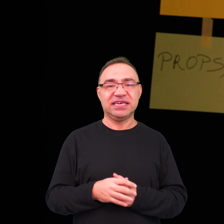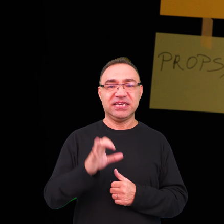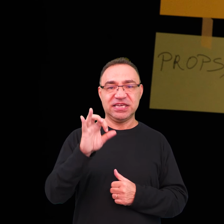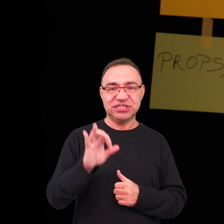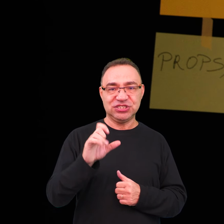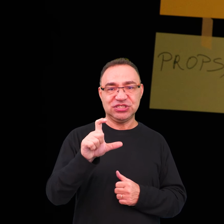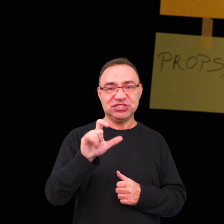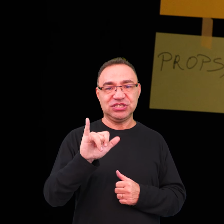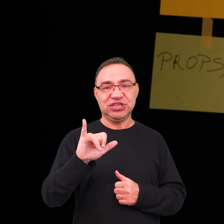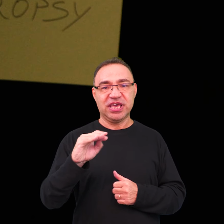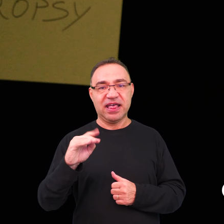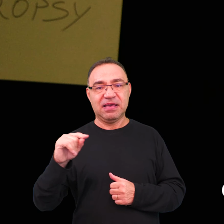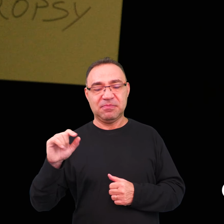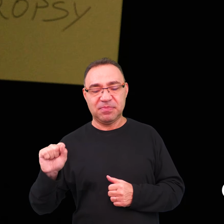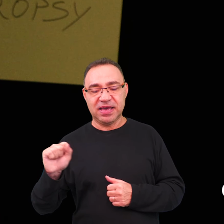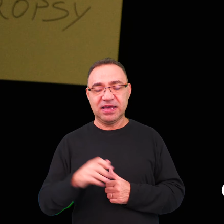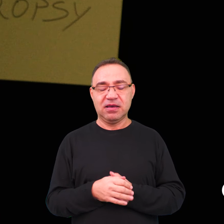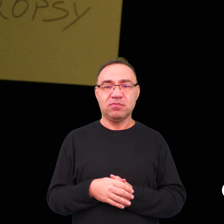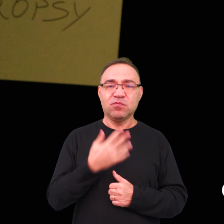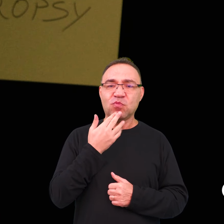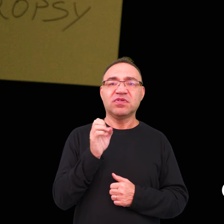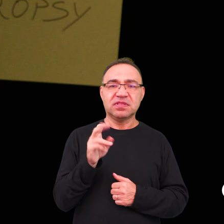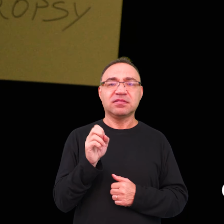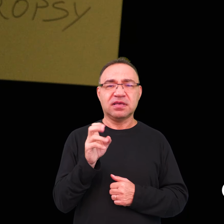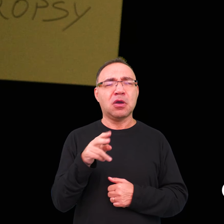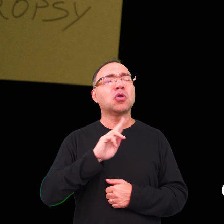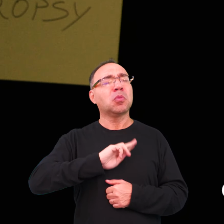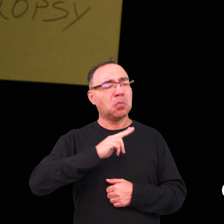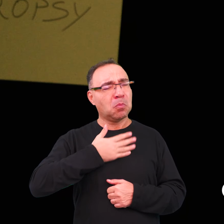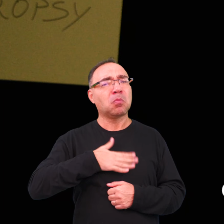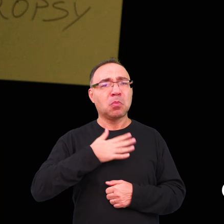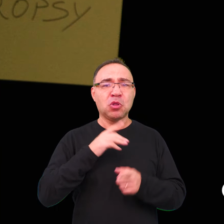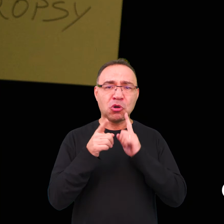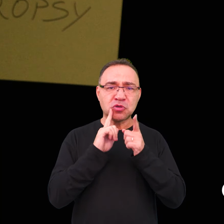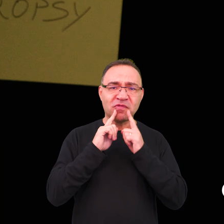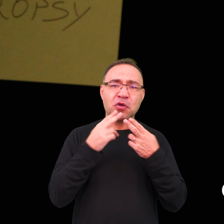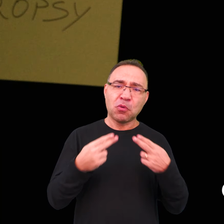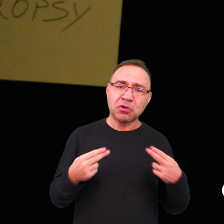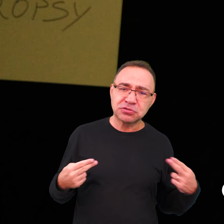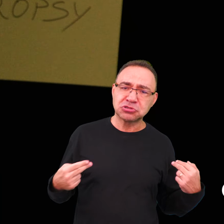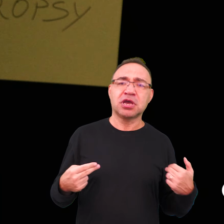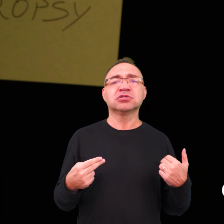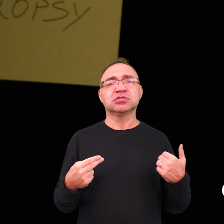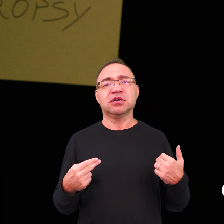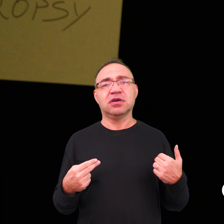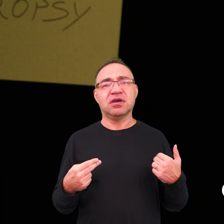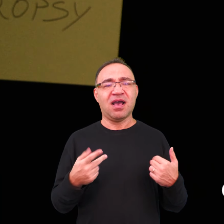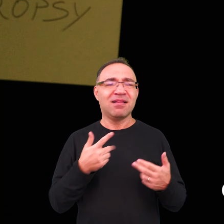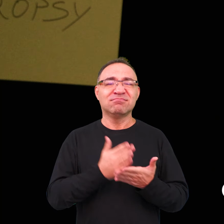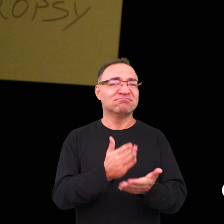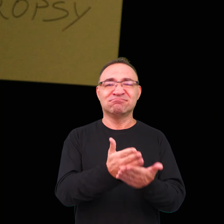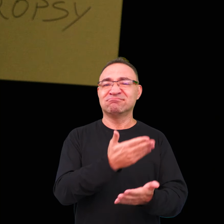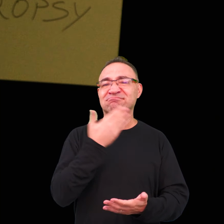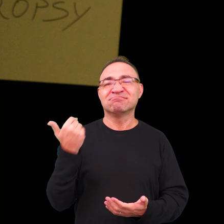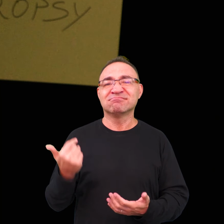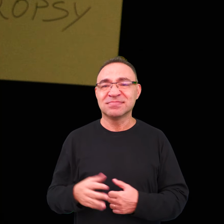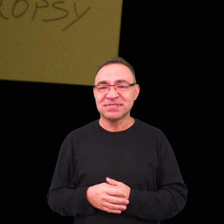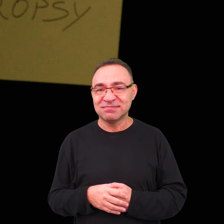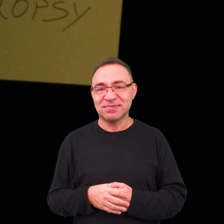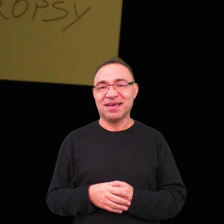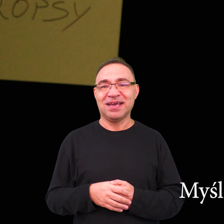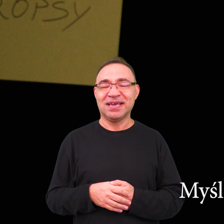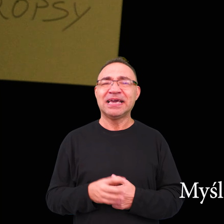Ściempata, rewelacja po prostu. Oni tak, mili są, rozmawiają z tobą grzecznie, ale nie pomogą.